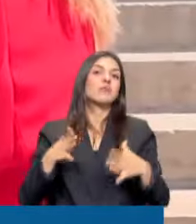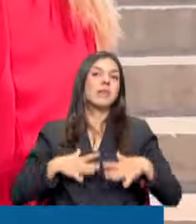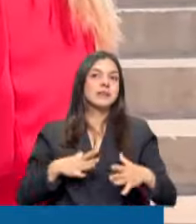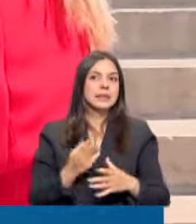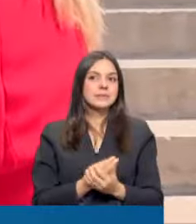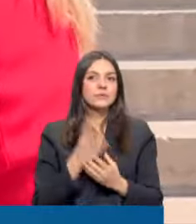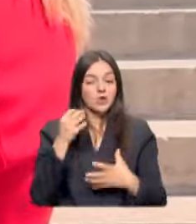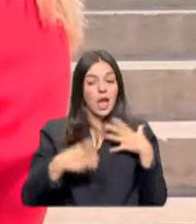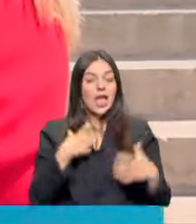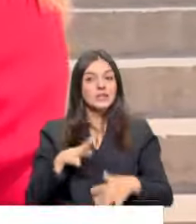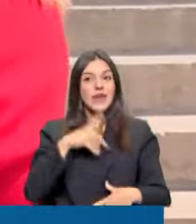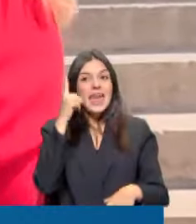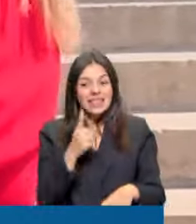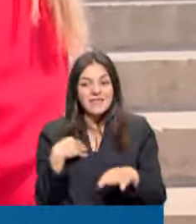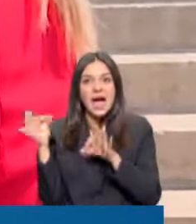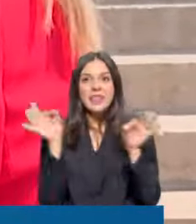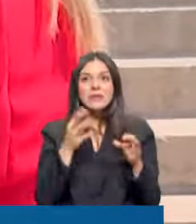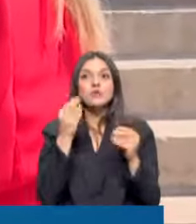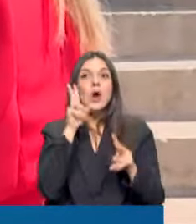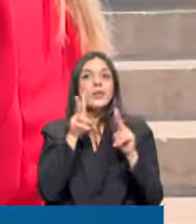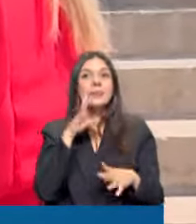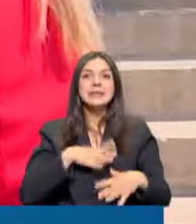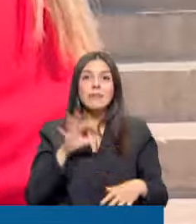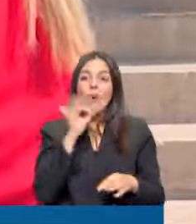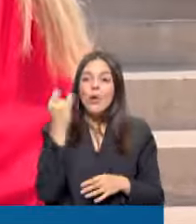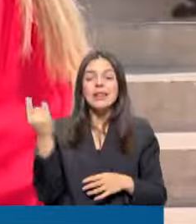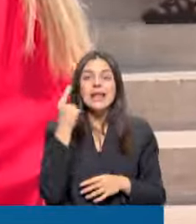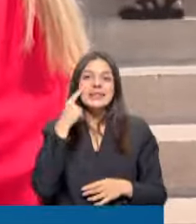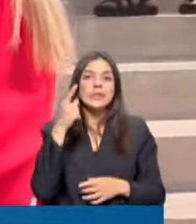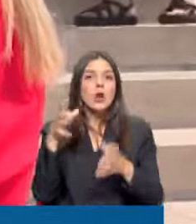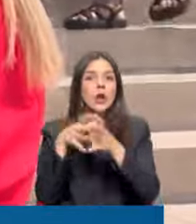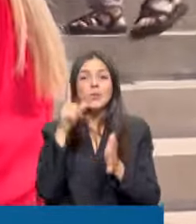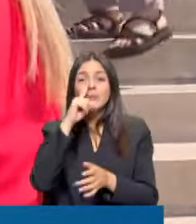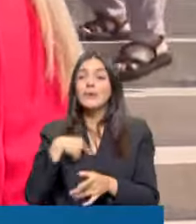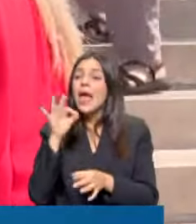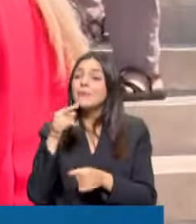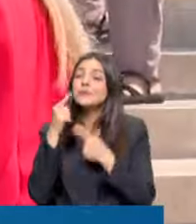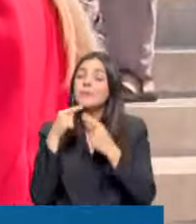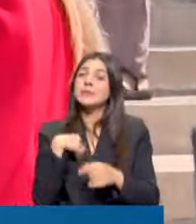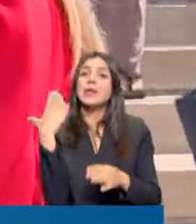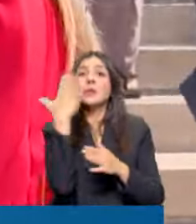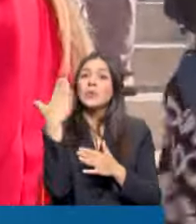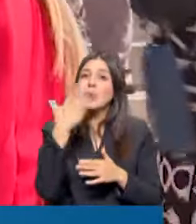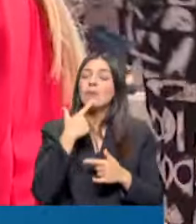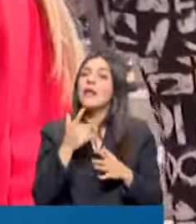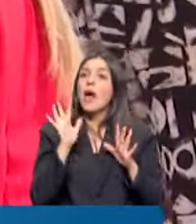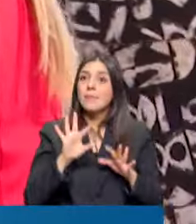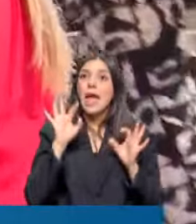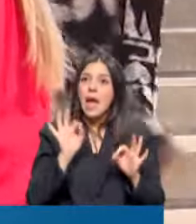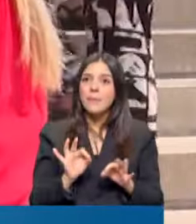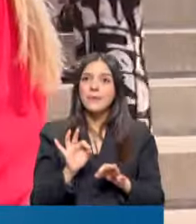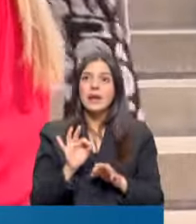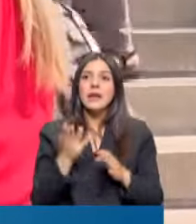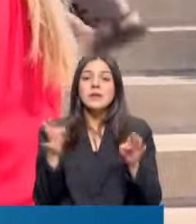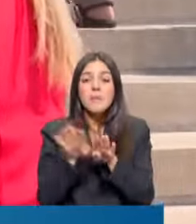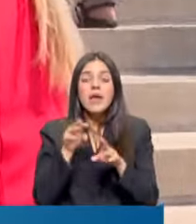istedim. Çok heyecan var. İlk defa geliyorum. Çoğunlukla görmek isterdim. Okul gezilerinde özellikle müdürümüze de bildirdim götürür müsünüz bizi diye. Ama hep 5'ten